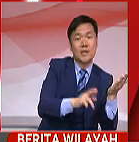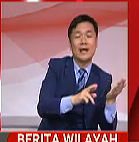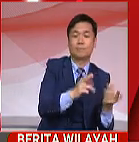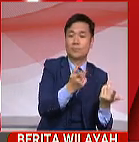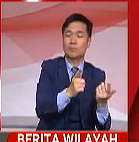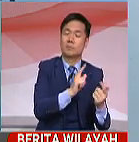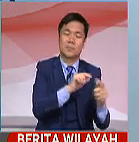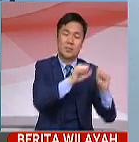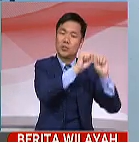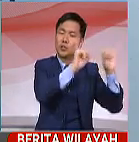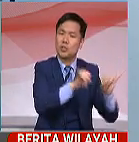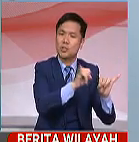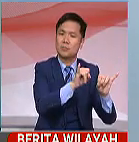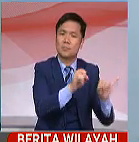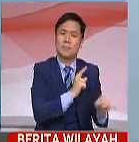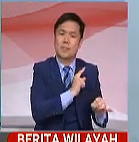ini.